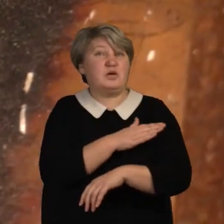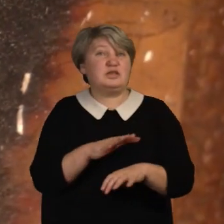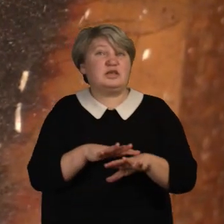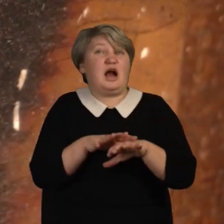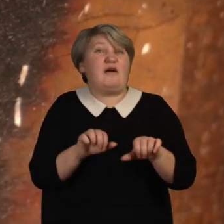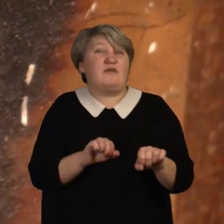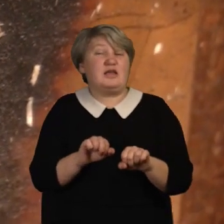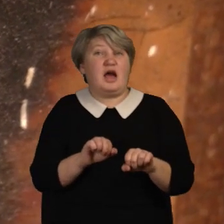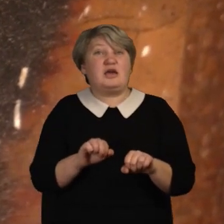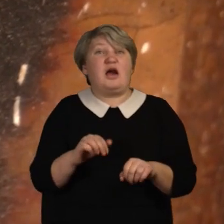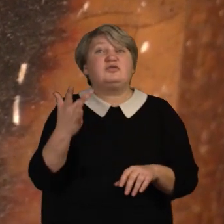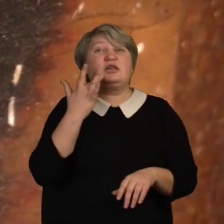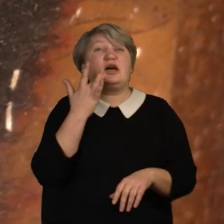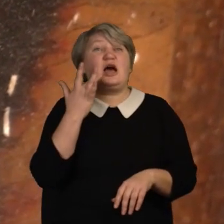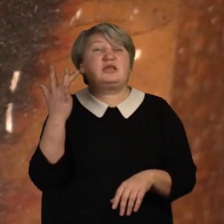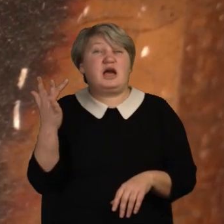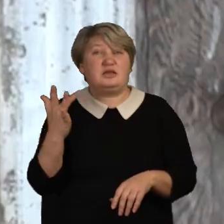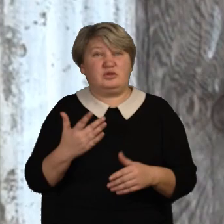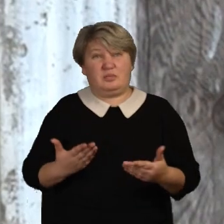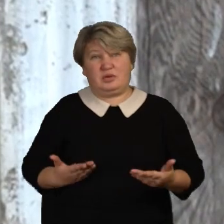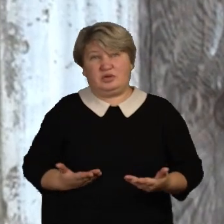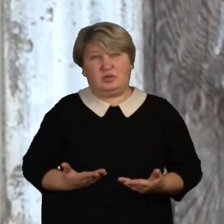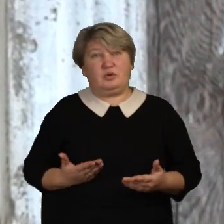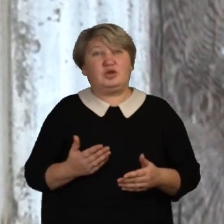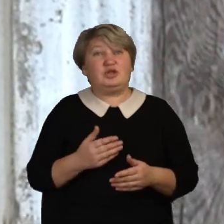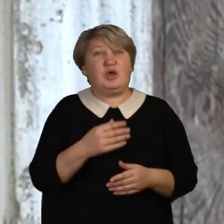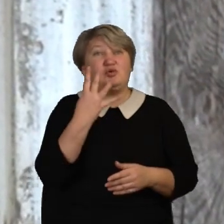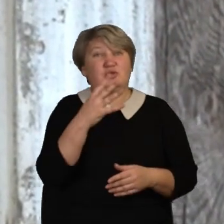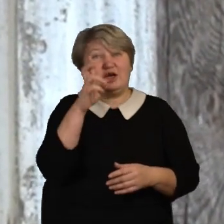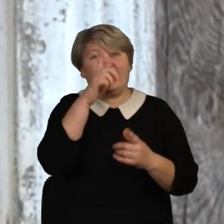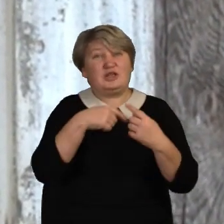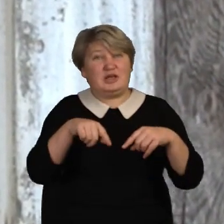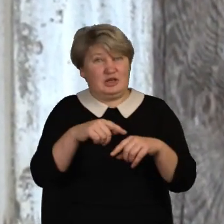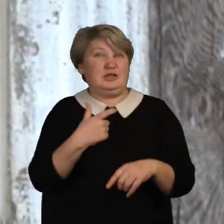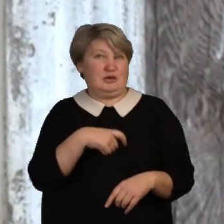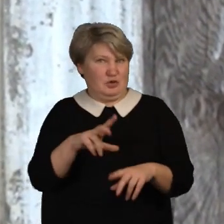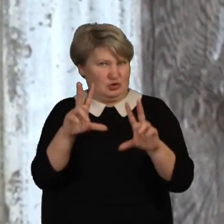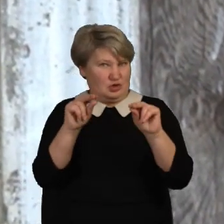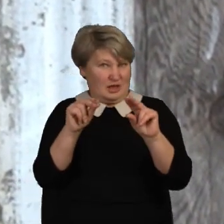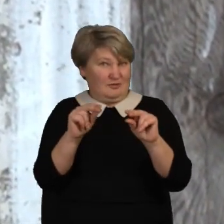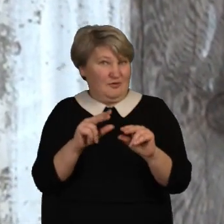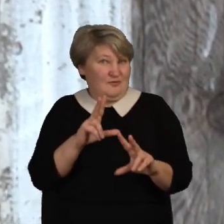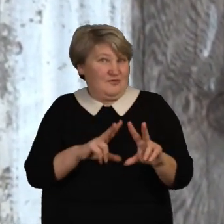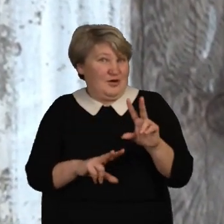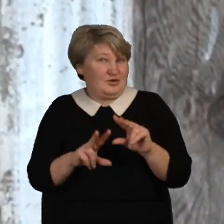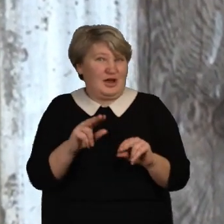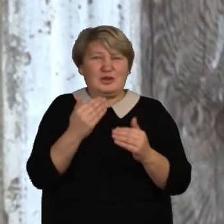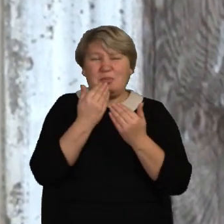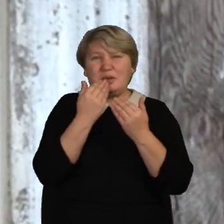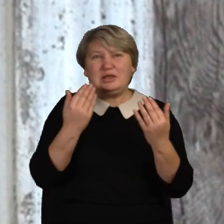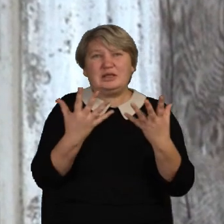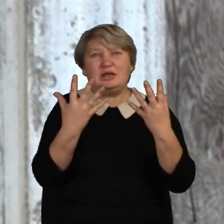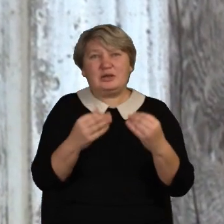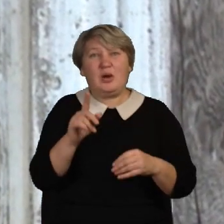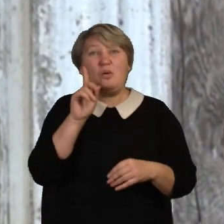прийшла за радянську, перележала 4 держави і себе щасливо врахувала. І до останнього дня, доки